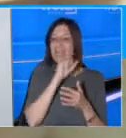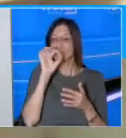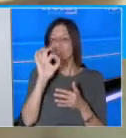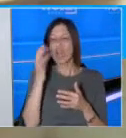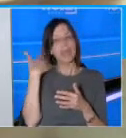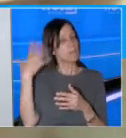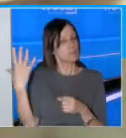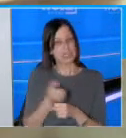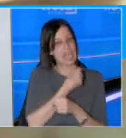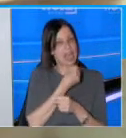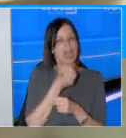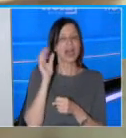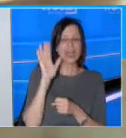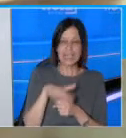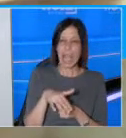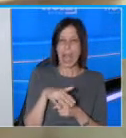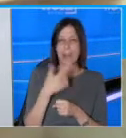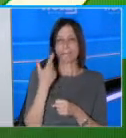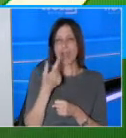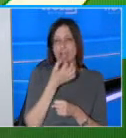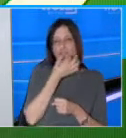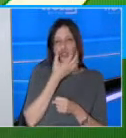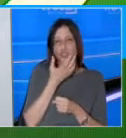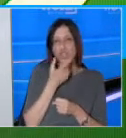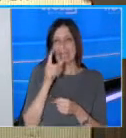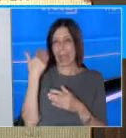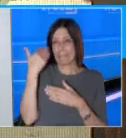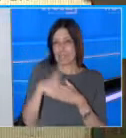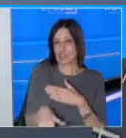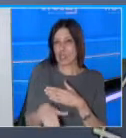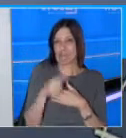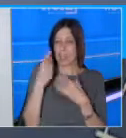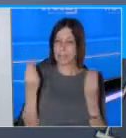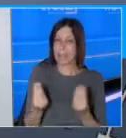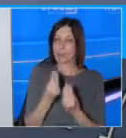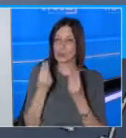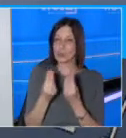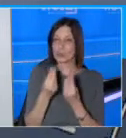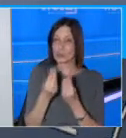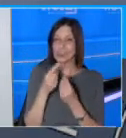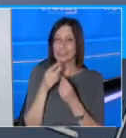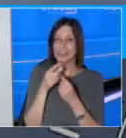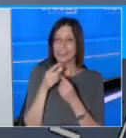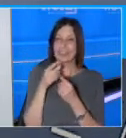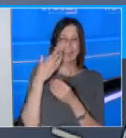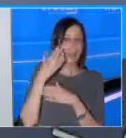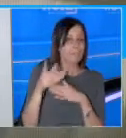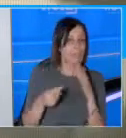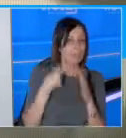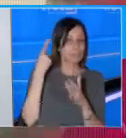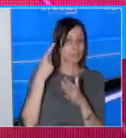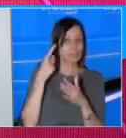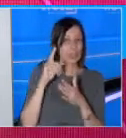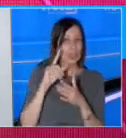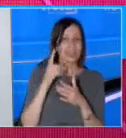מאוד מוצלח. גם השריקה, הוויסר, בסוף, זה משהו שנכנס לפעם ראשונה שזה קורה.